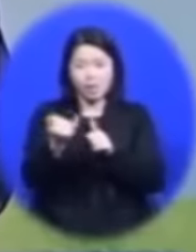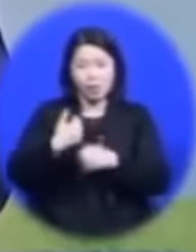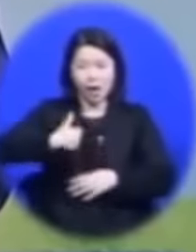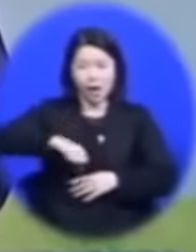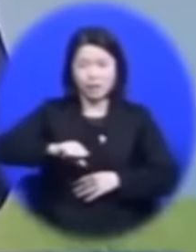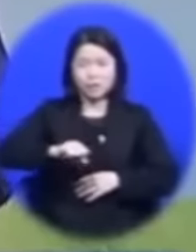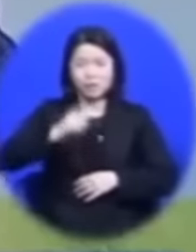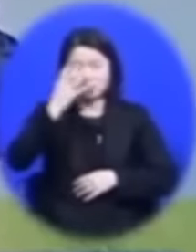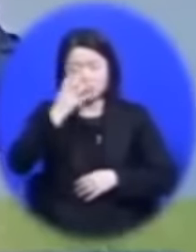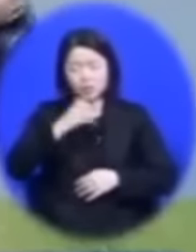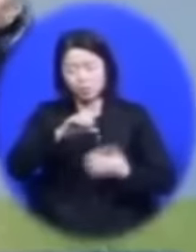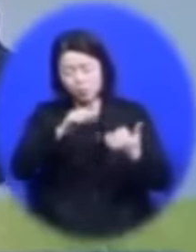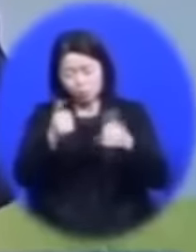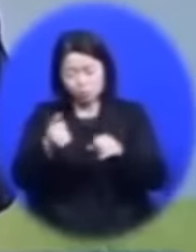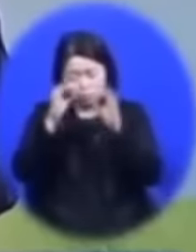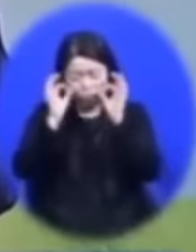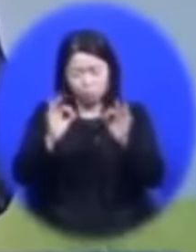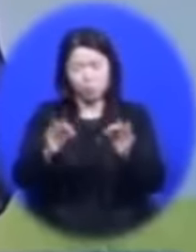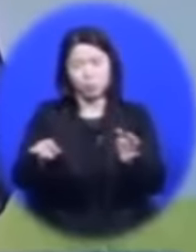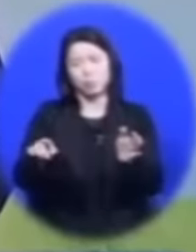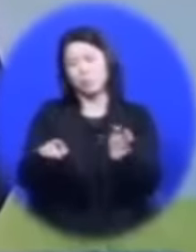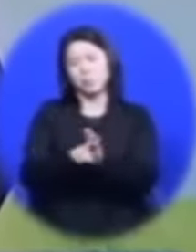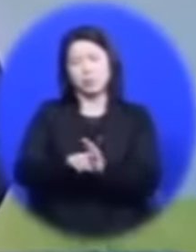보고는 믿음을 버렸습니다.